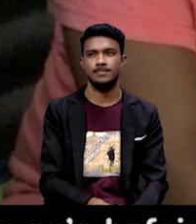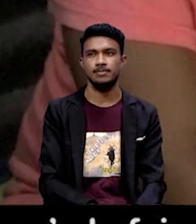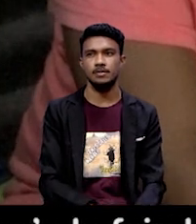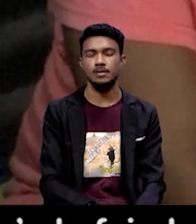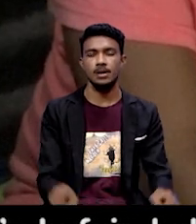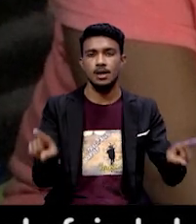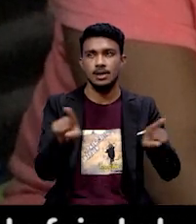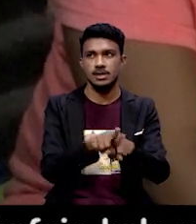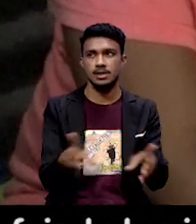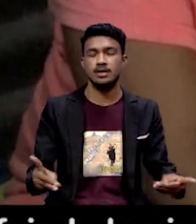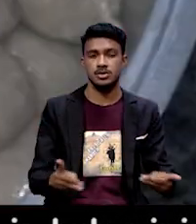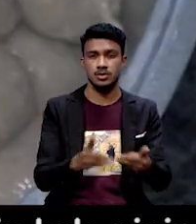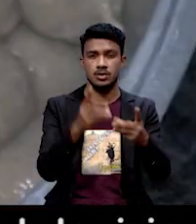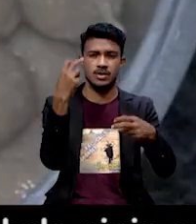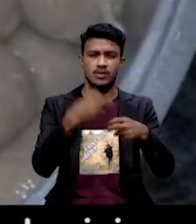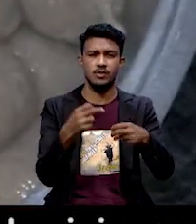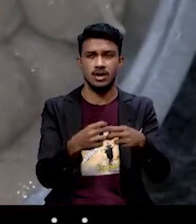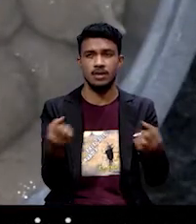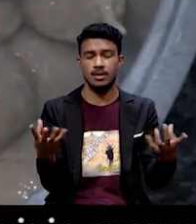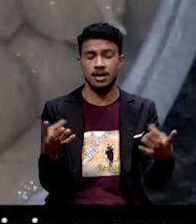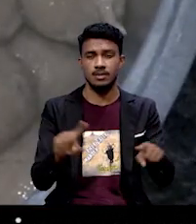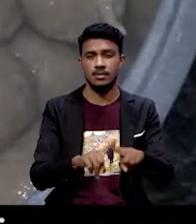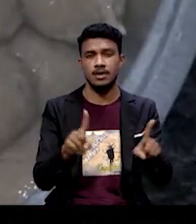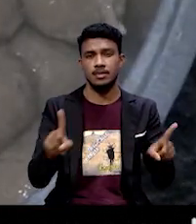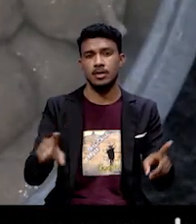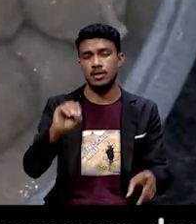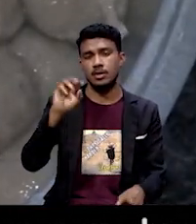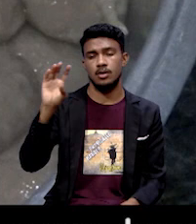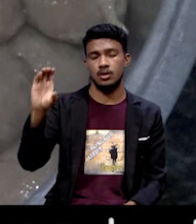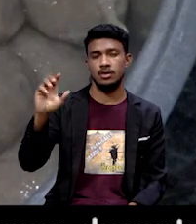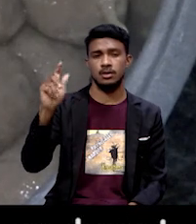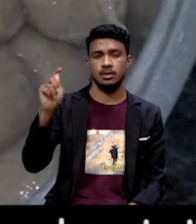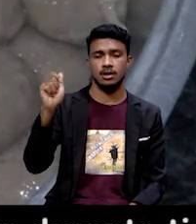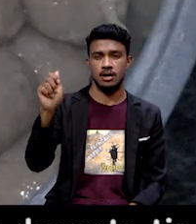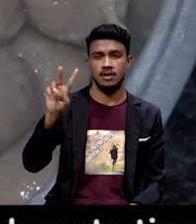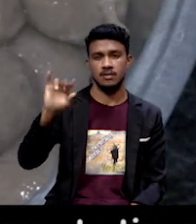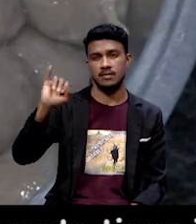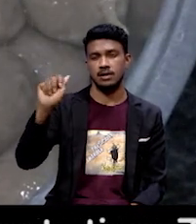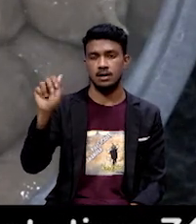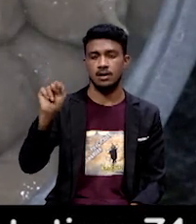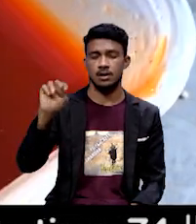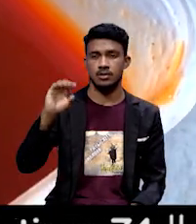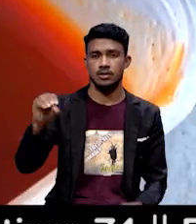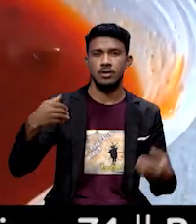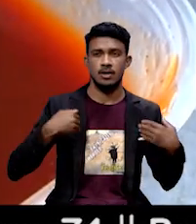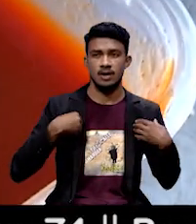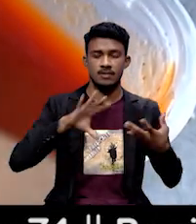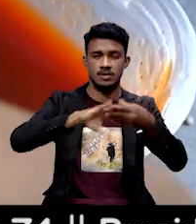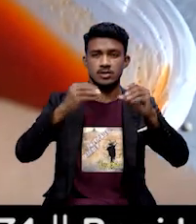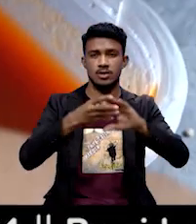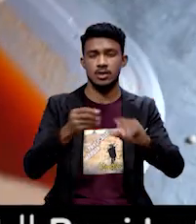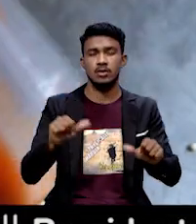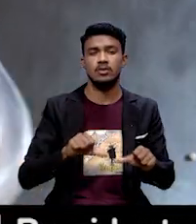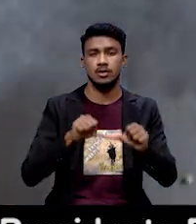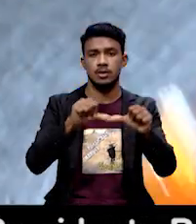Maski hasuru desafios oing-oing, mai be, Octaviano ena se ia esperança atu continua ne